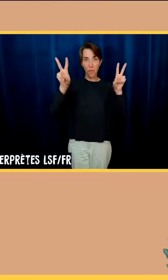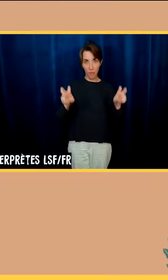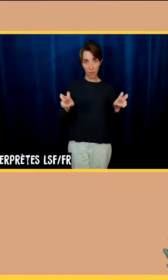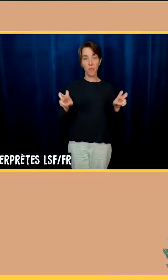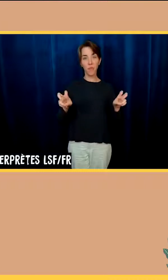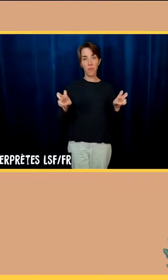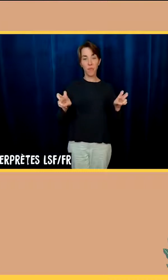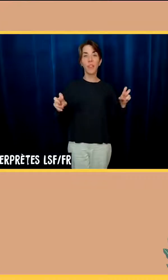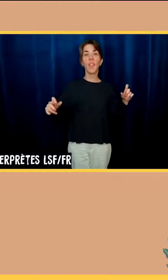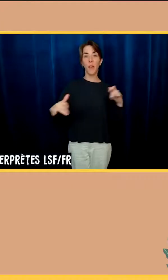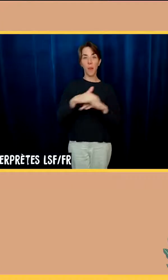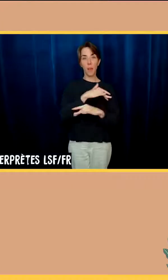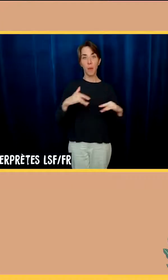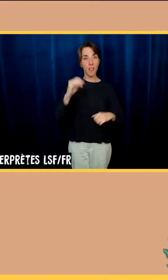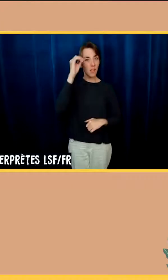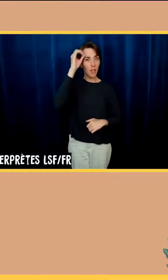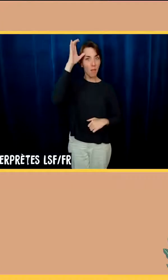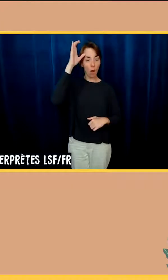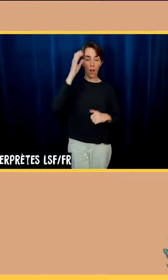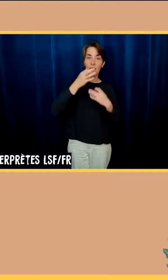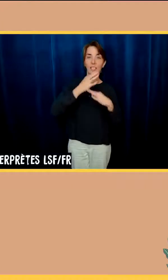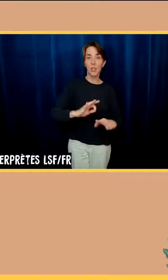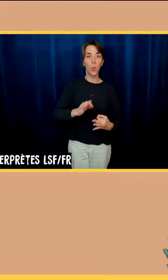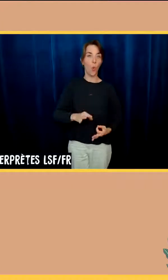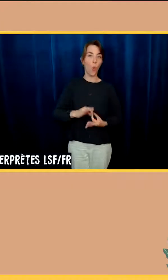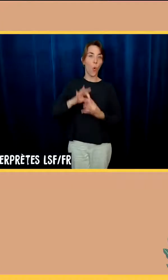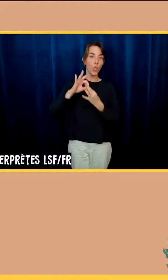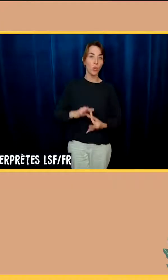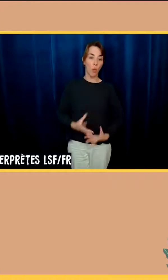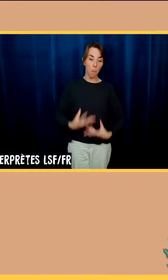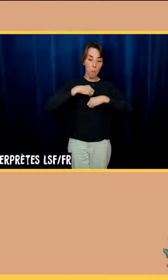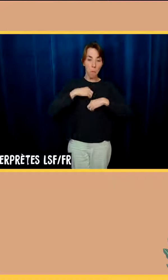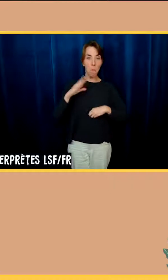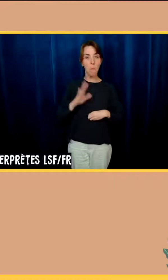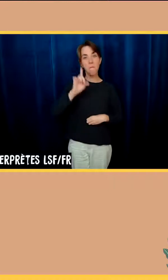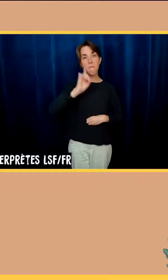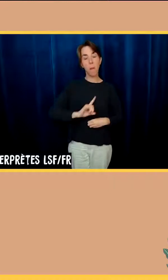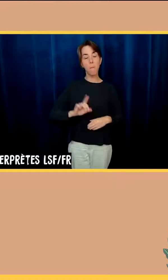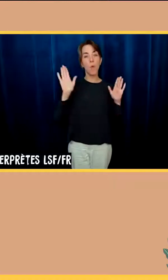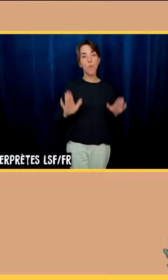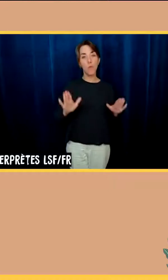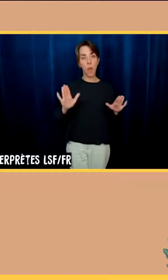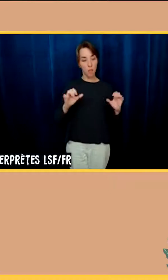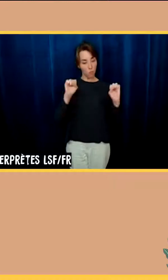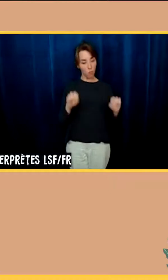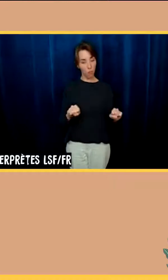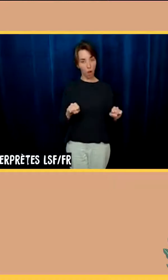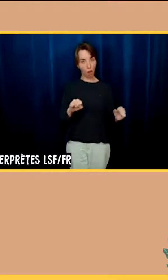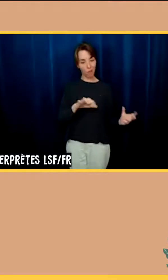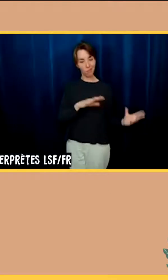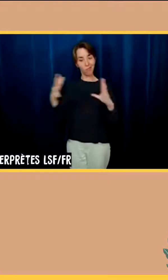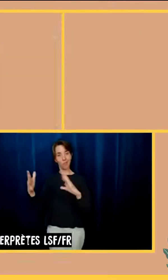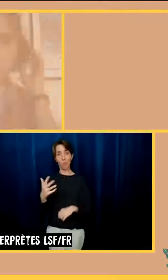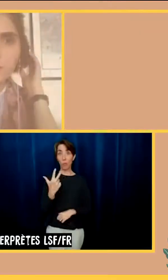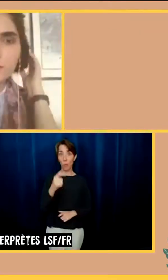Réappropriation des espaces, des savoirs et des discours religieux. Les femmes musulmanes, pouvoir transformateur. » Avec trois